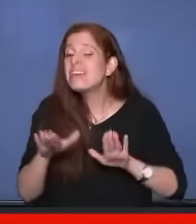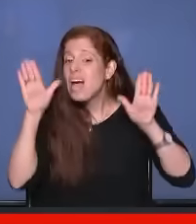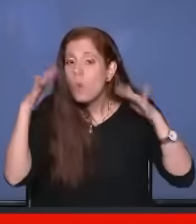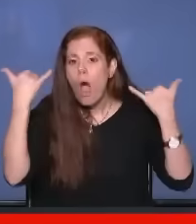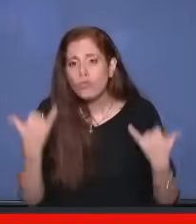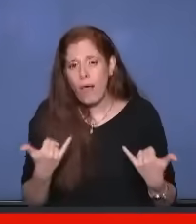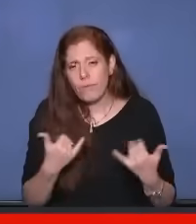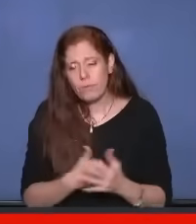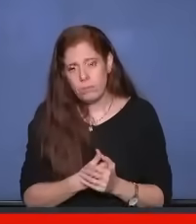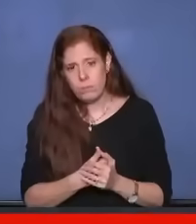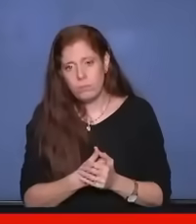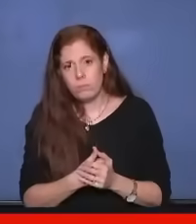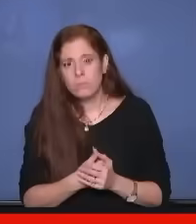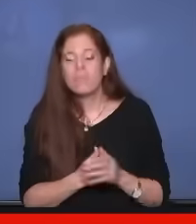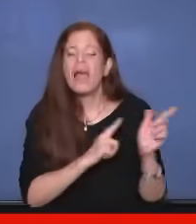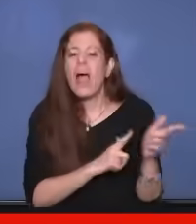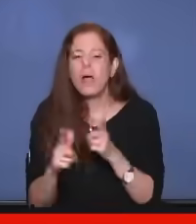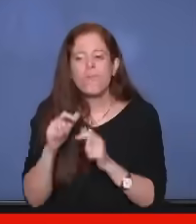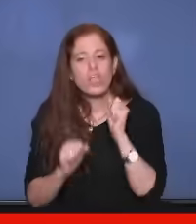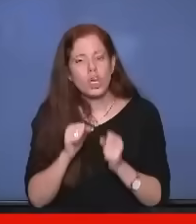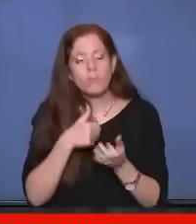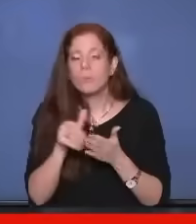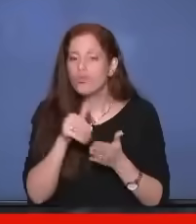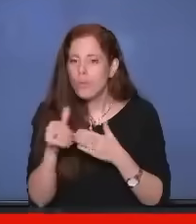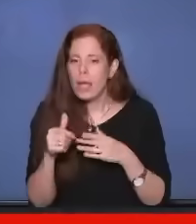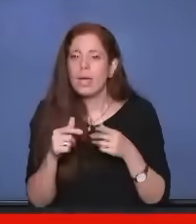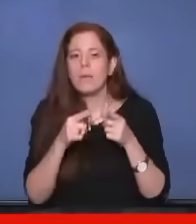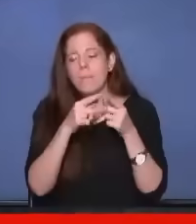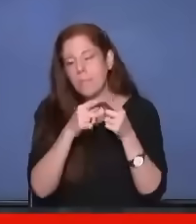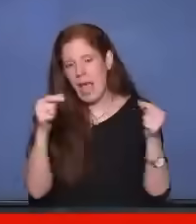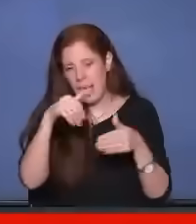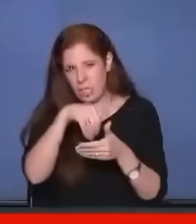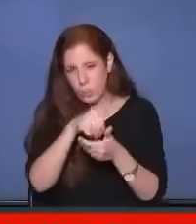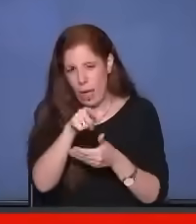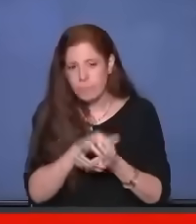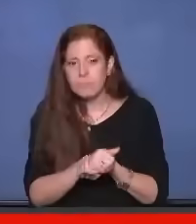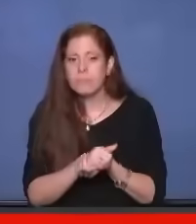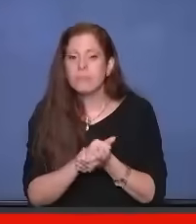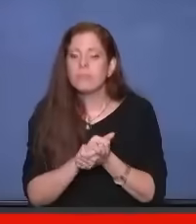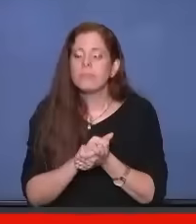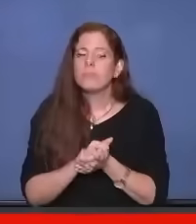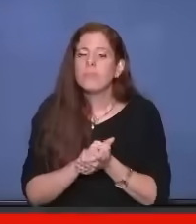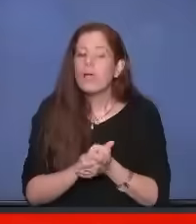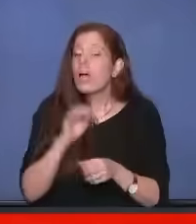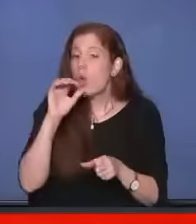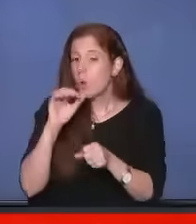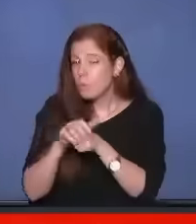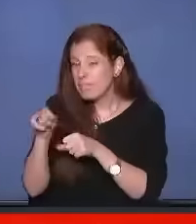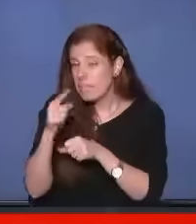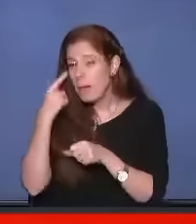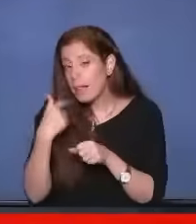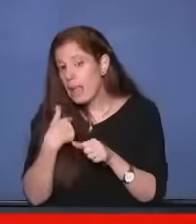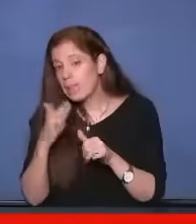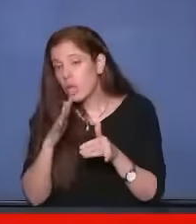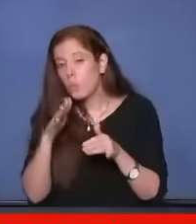עכשיו הקרבות הקשים נמשכים לאורך הרצוע משנה סיס תעלה זהים לדעתנו הם הורידו